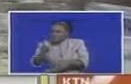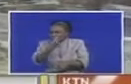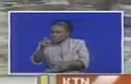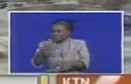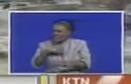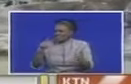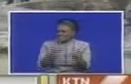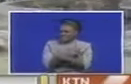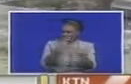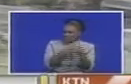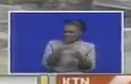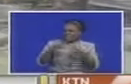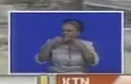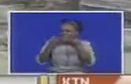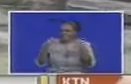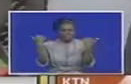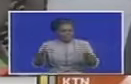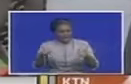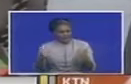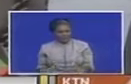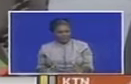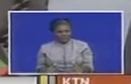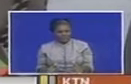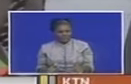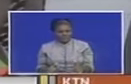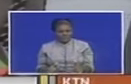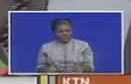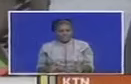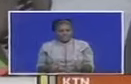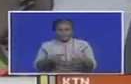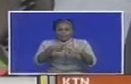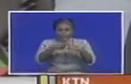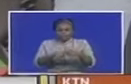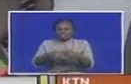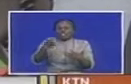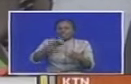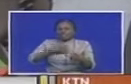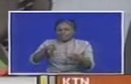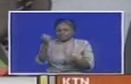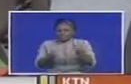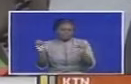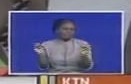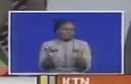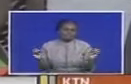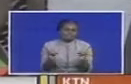ambayo yamesalia vitendawili visivyokuwa na majibu. The engine does not belong to that vehicle.